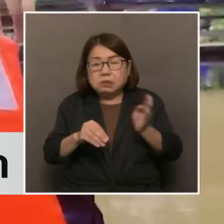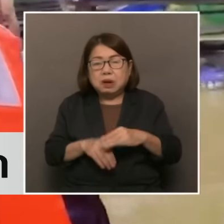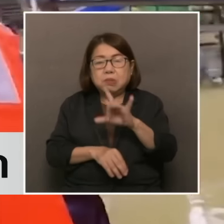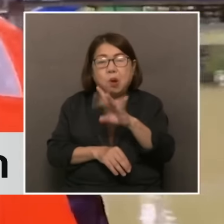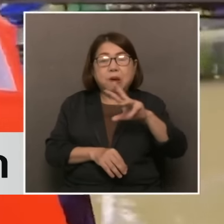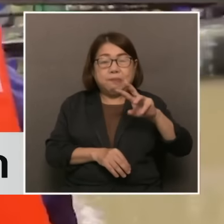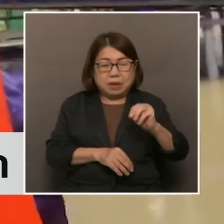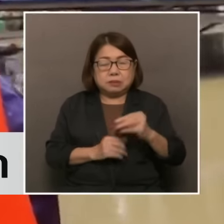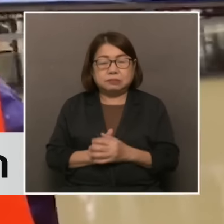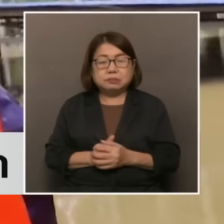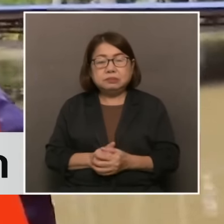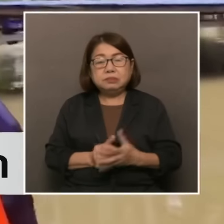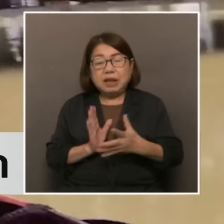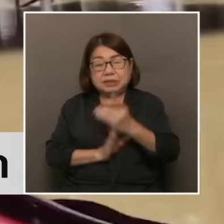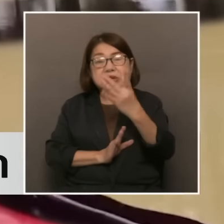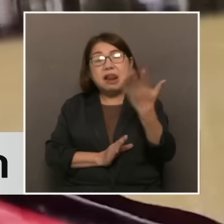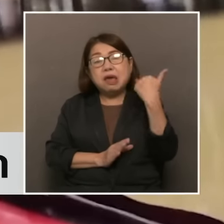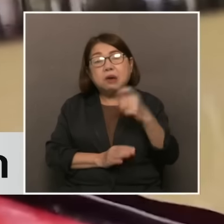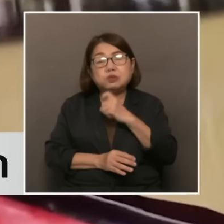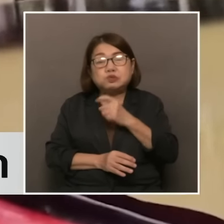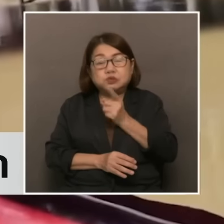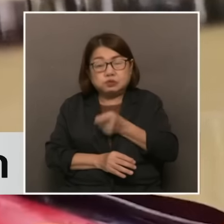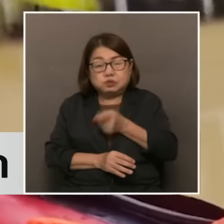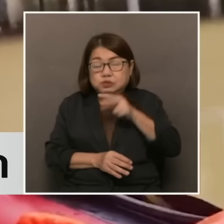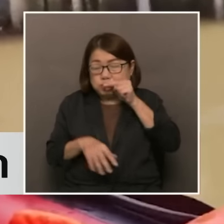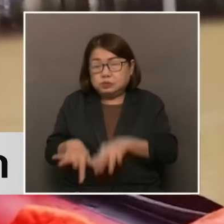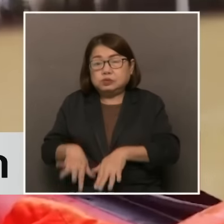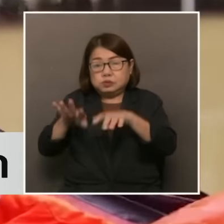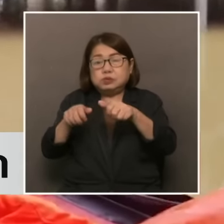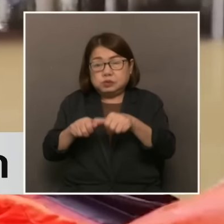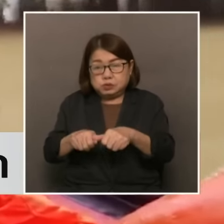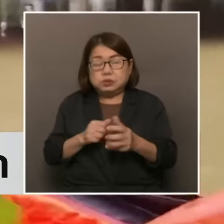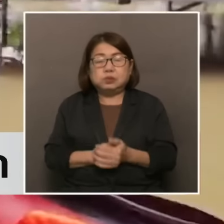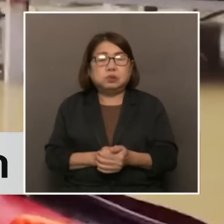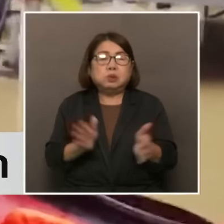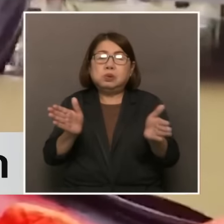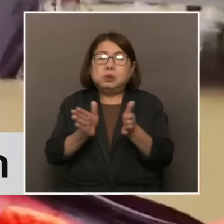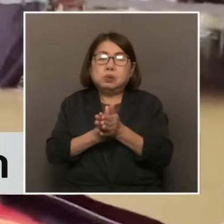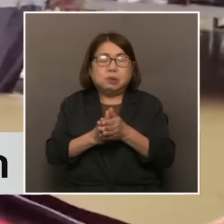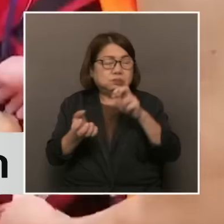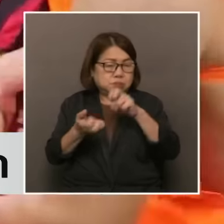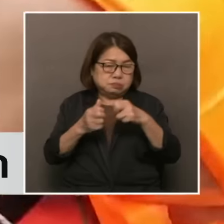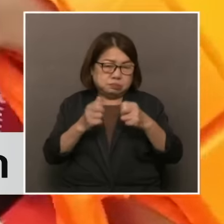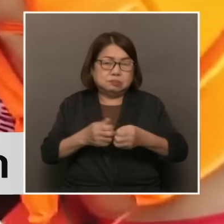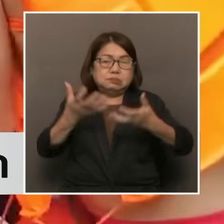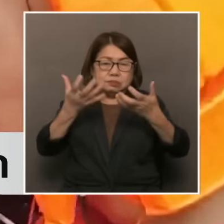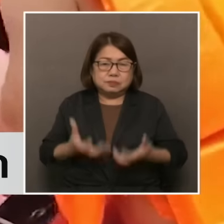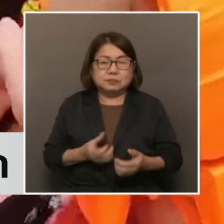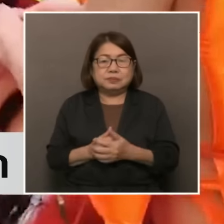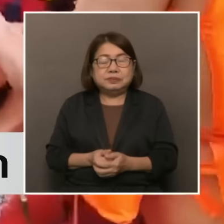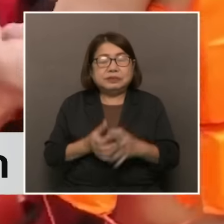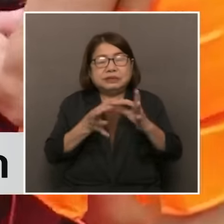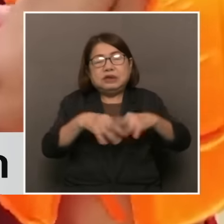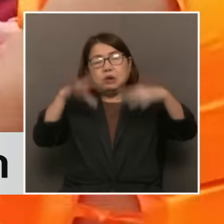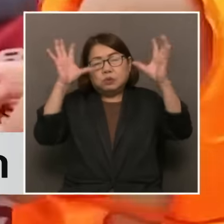นที่ตกหนักและนามท่วมเมอสัดาสทแล้วในเมืองโชงไห่เป็นหนงใภูมิภาคทไดรฝนกระทบรุนแรงที่สุดจากพยุลูก